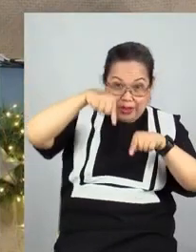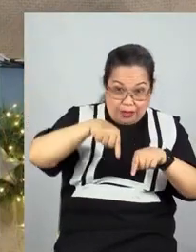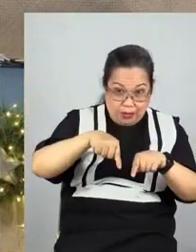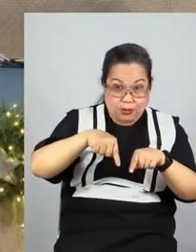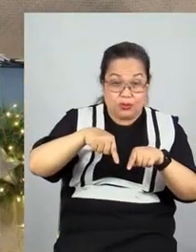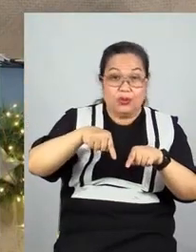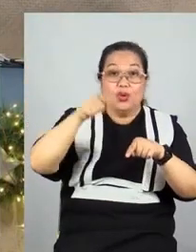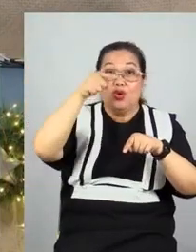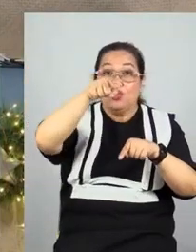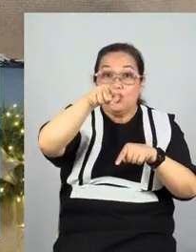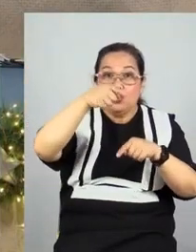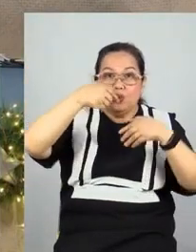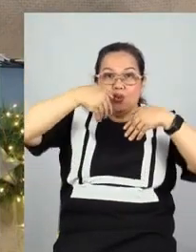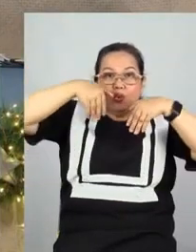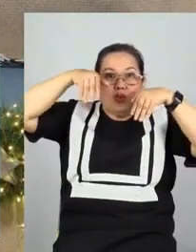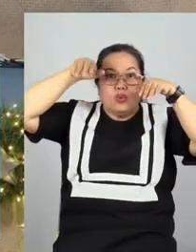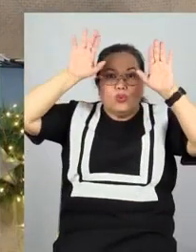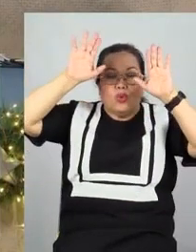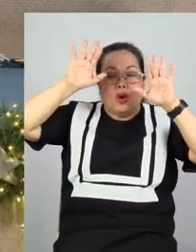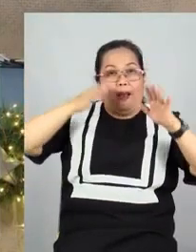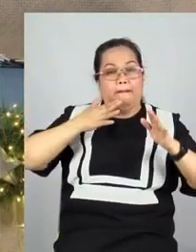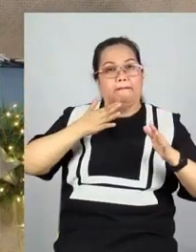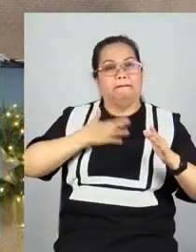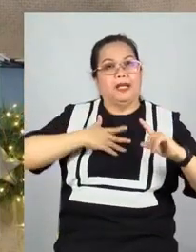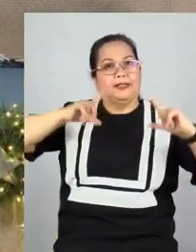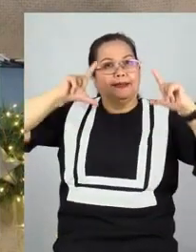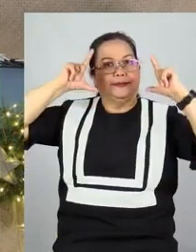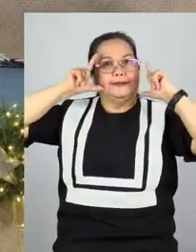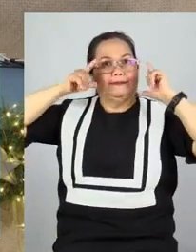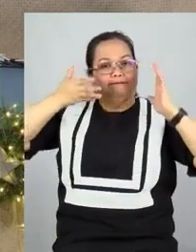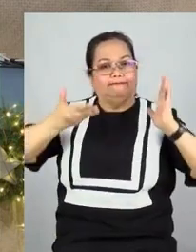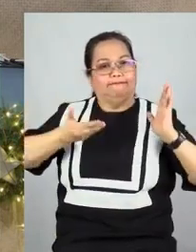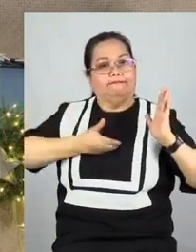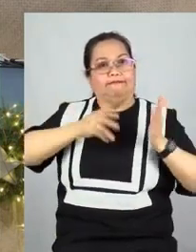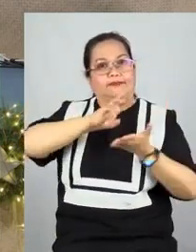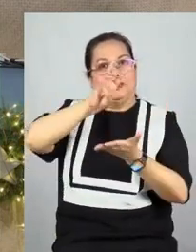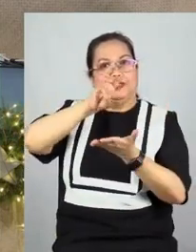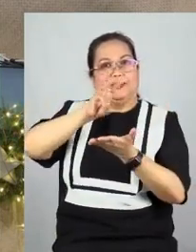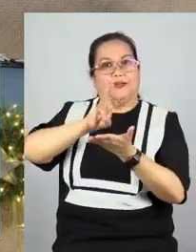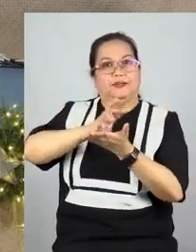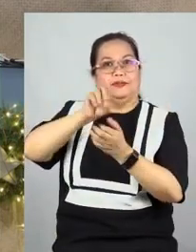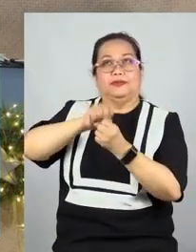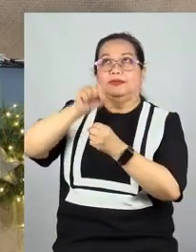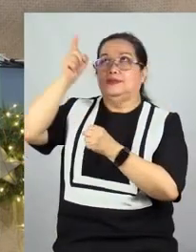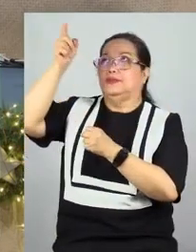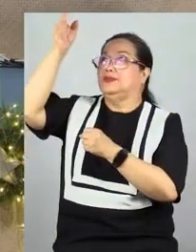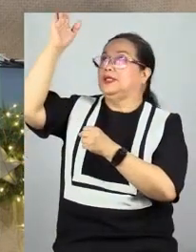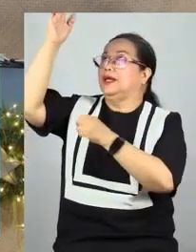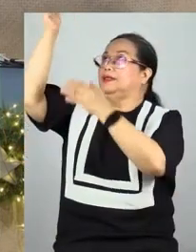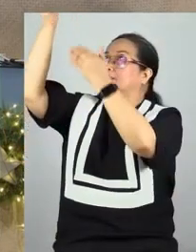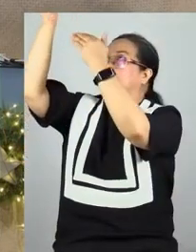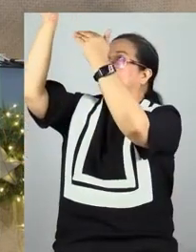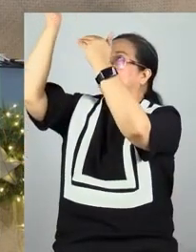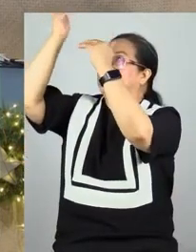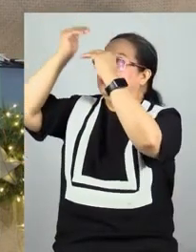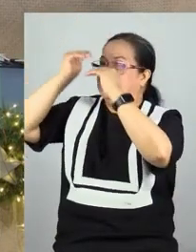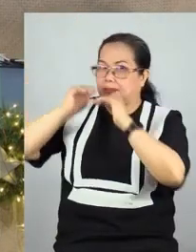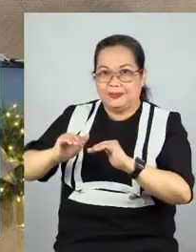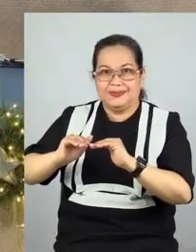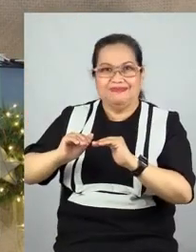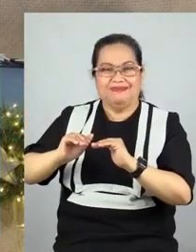Isinusuko mo yung mataas mong posisyon upang bumaba. Yun ang kaisipan